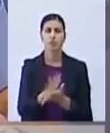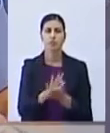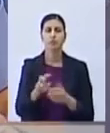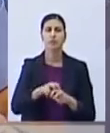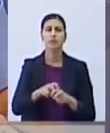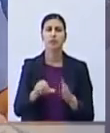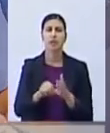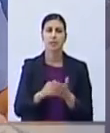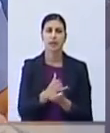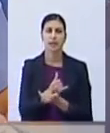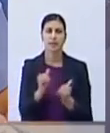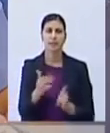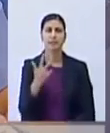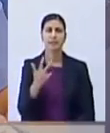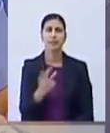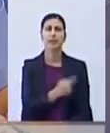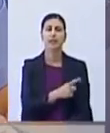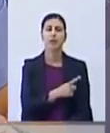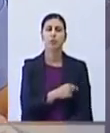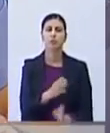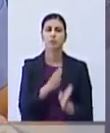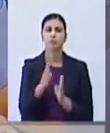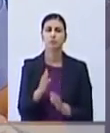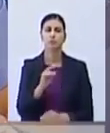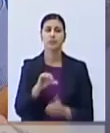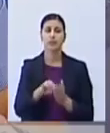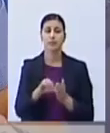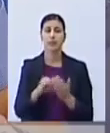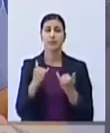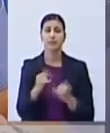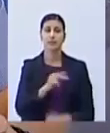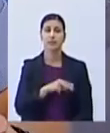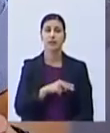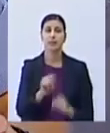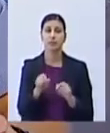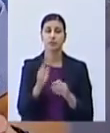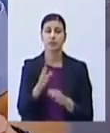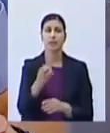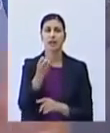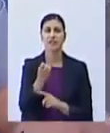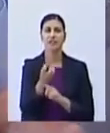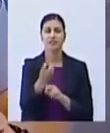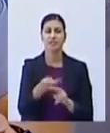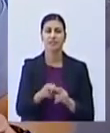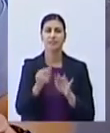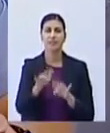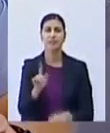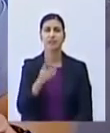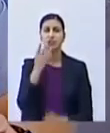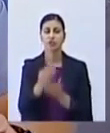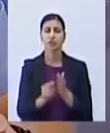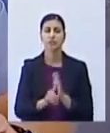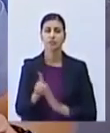სამედიცინო დახმარებები, ეს 0-3 გადაუდებელი დახმარება. დღეს პარლამენტში შესვლა იქნება გვირგვინი იმ საქმისა, რომელსაც ჩვენ